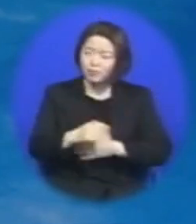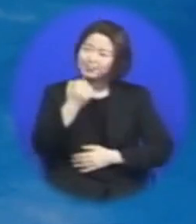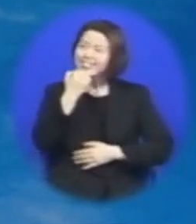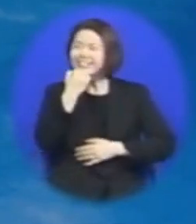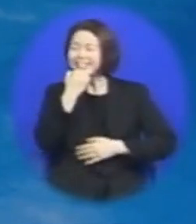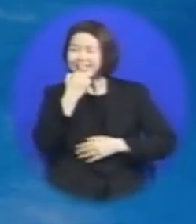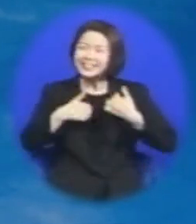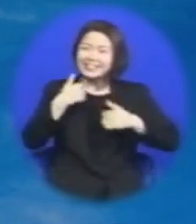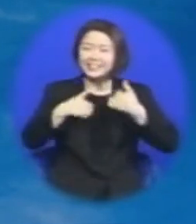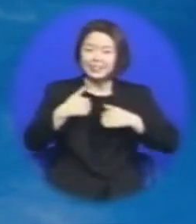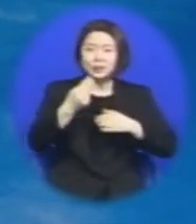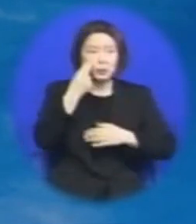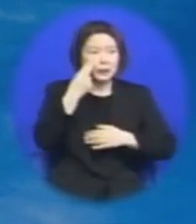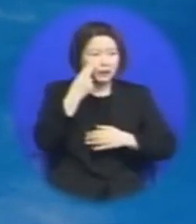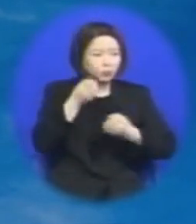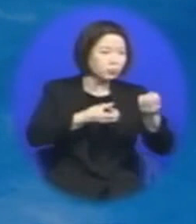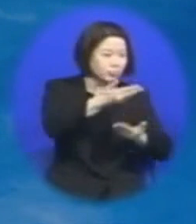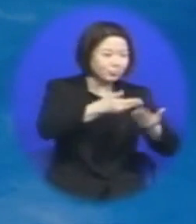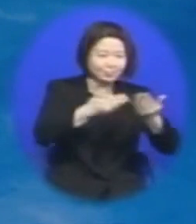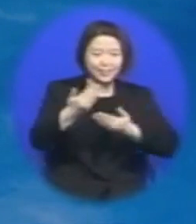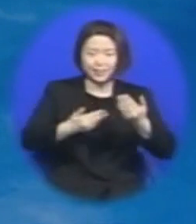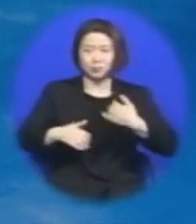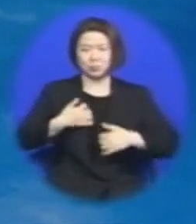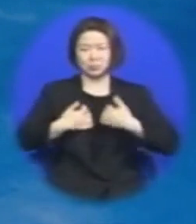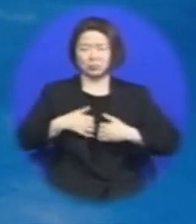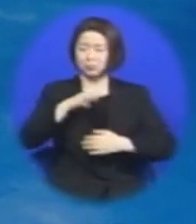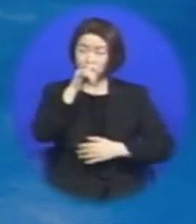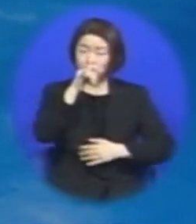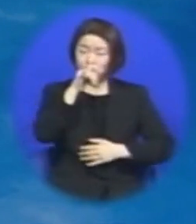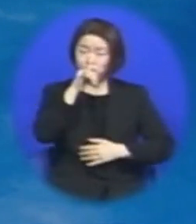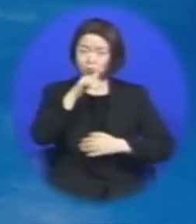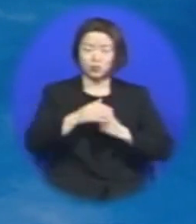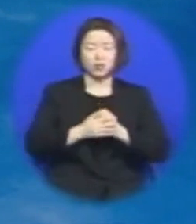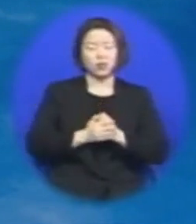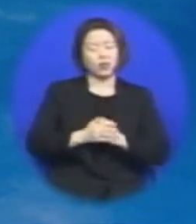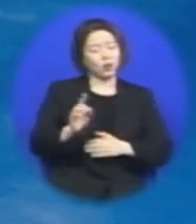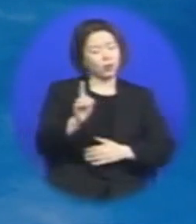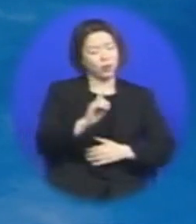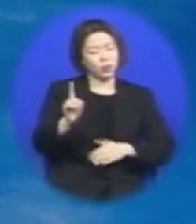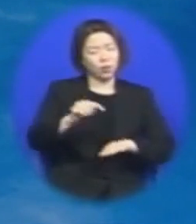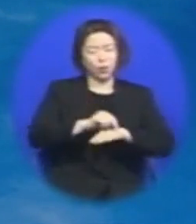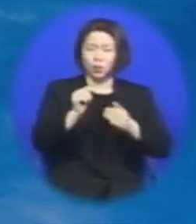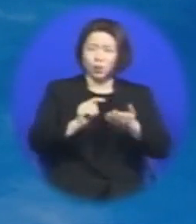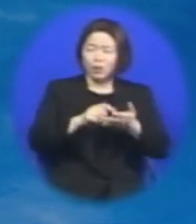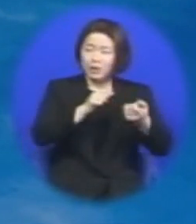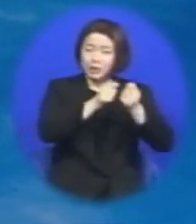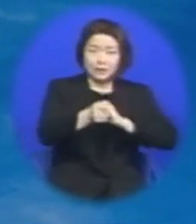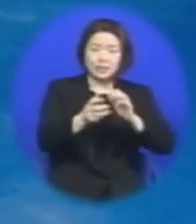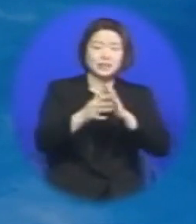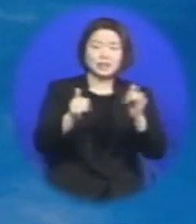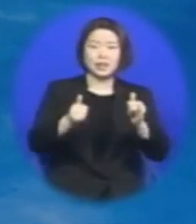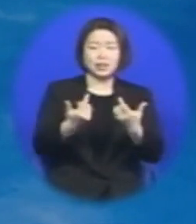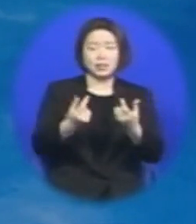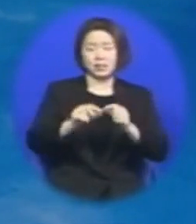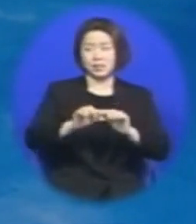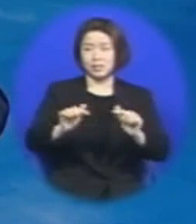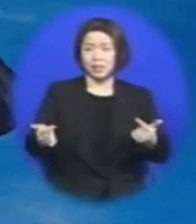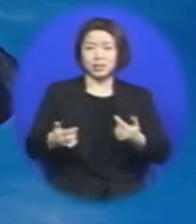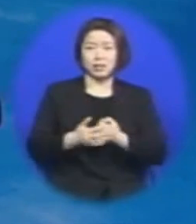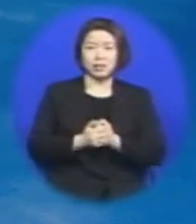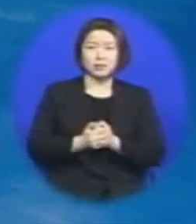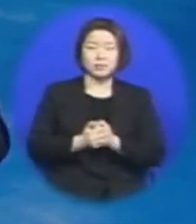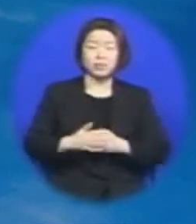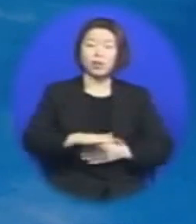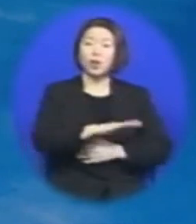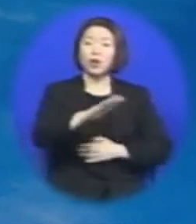쓸데없는 농담들 주고받고 도무지 마음을 찢은 사람 같지가 않은 거예요 여러분